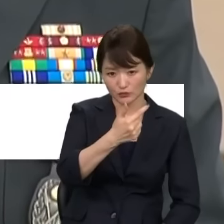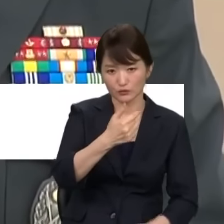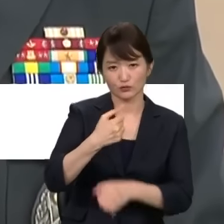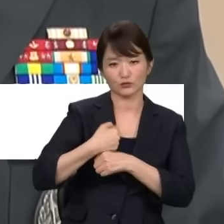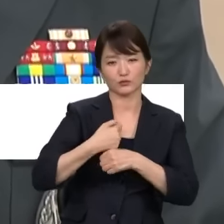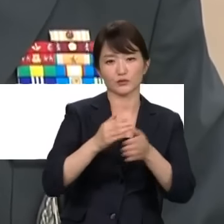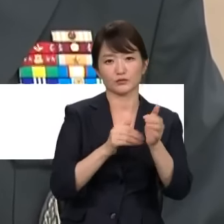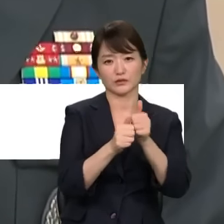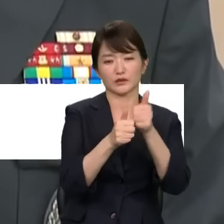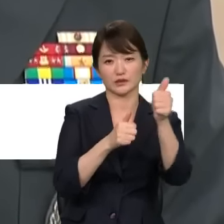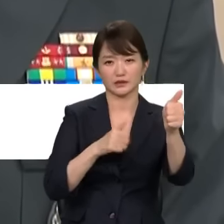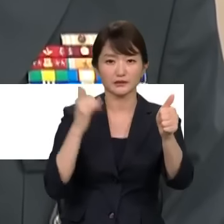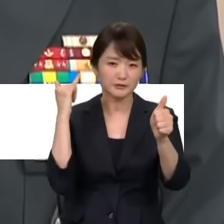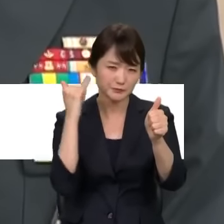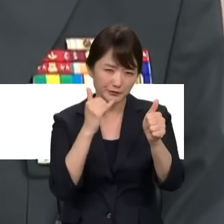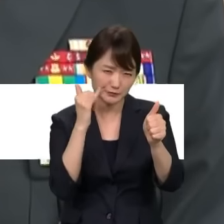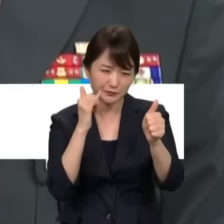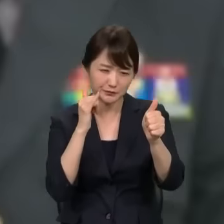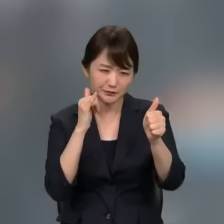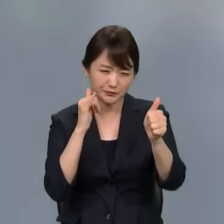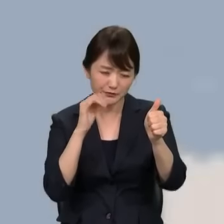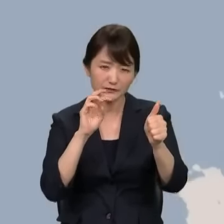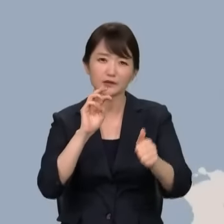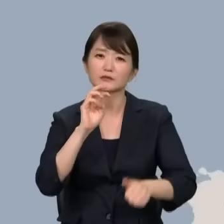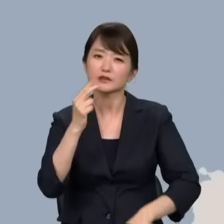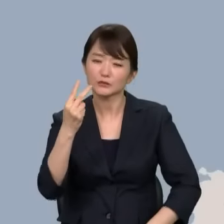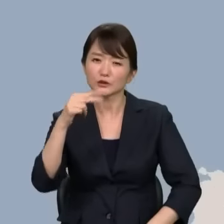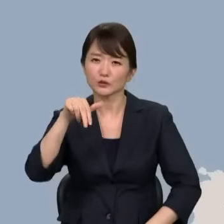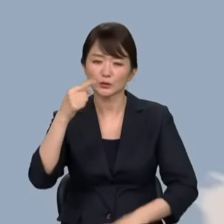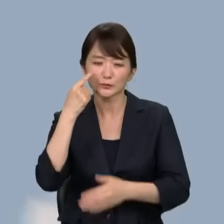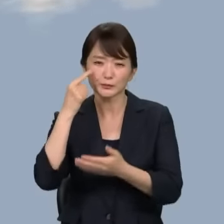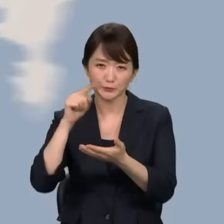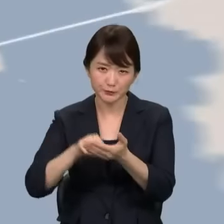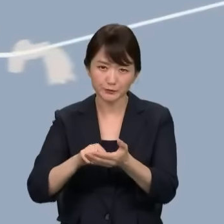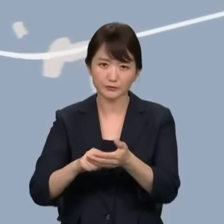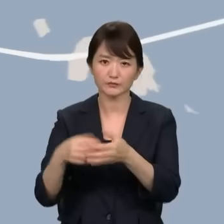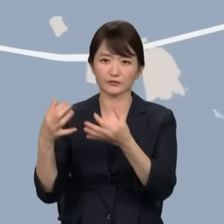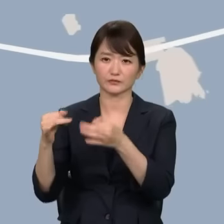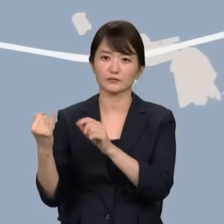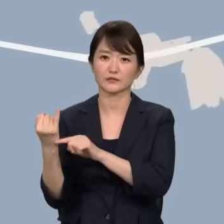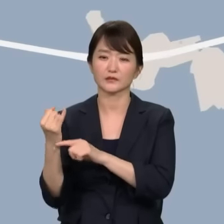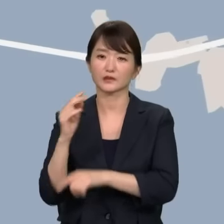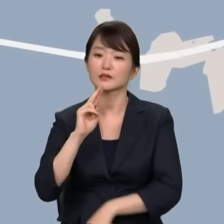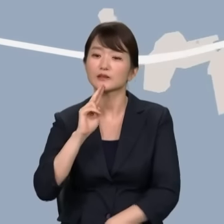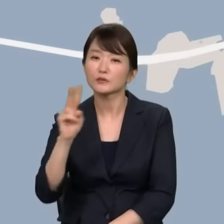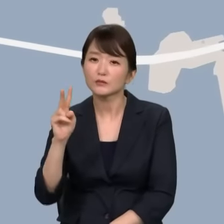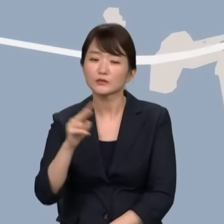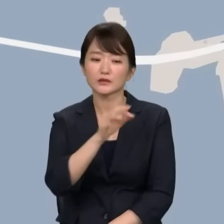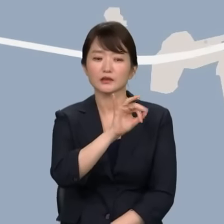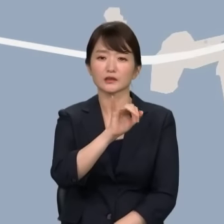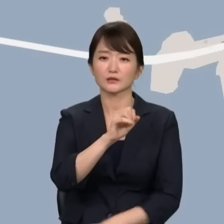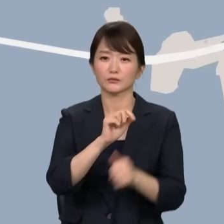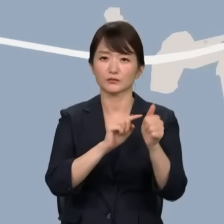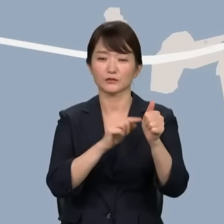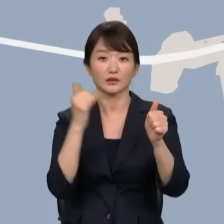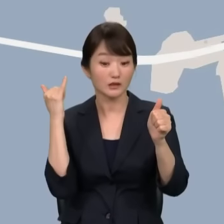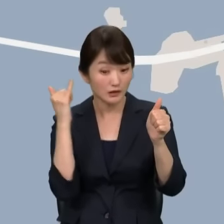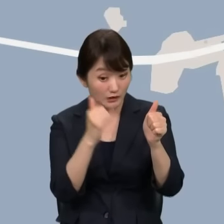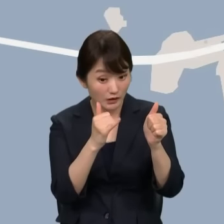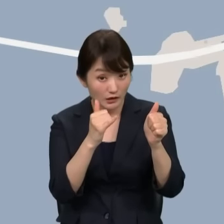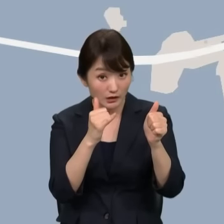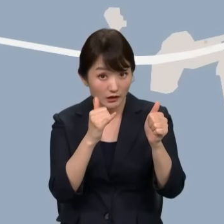전화해 32초 동안 통화한 사실이 확인됐습니다. 김 의원은 2분 뒤에도 임 전 비서관에게 전화해 7초